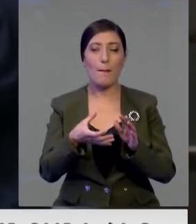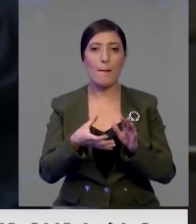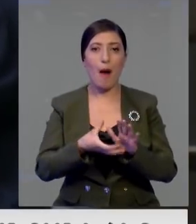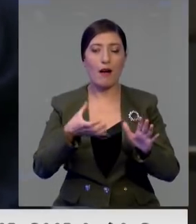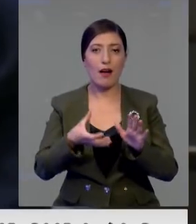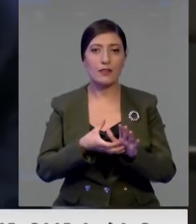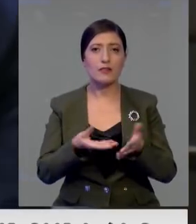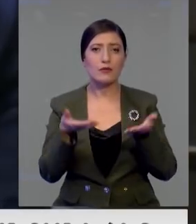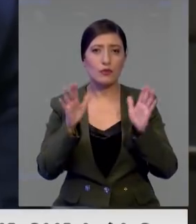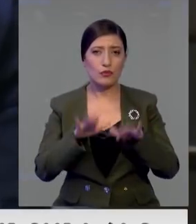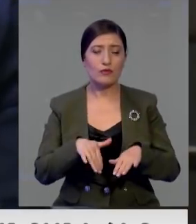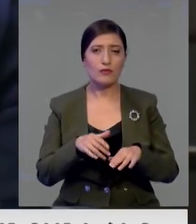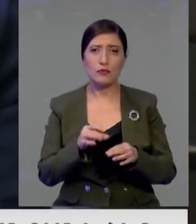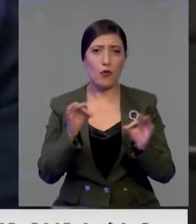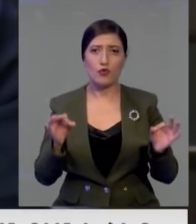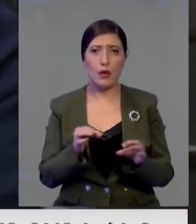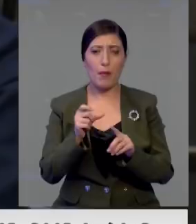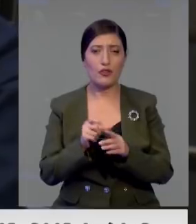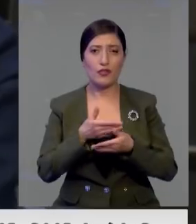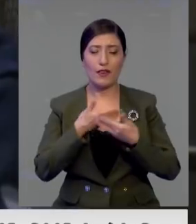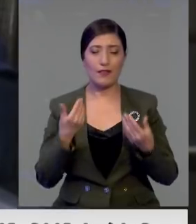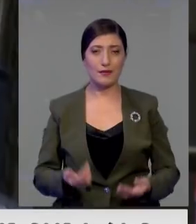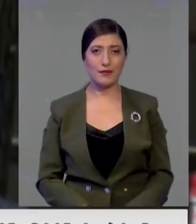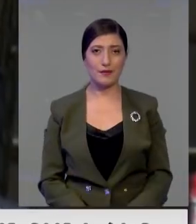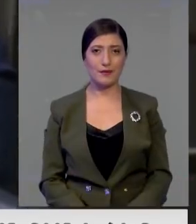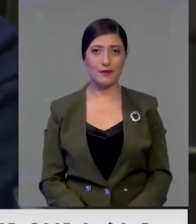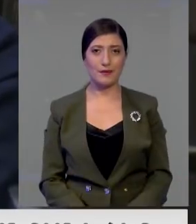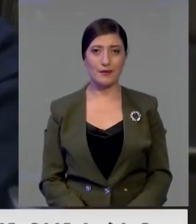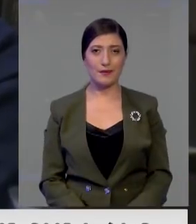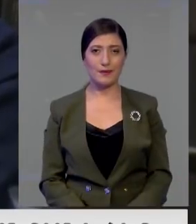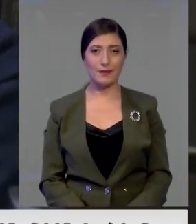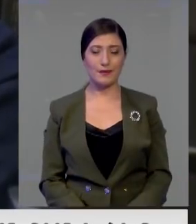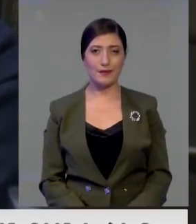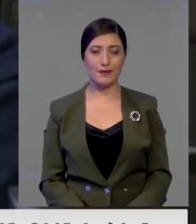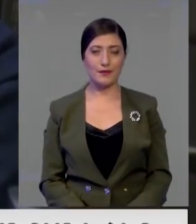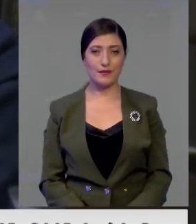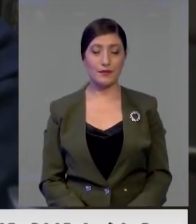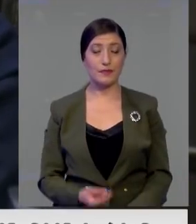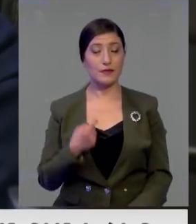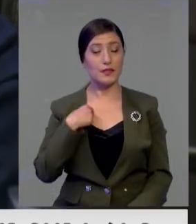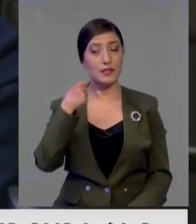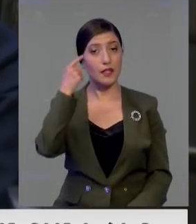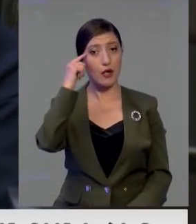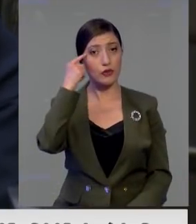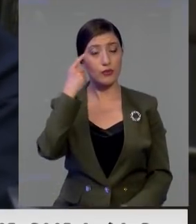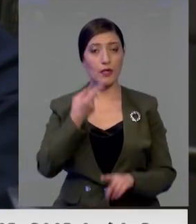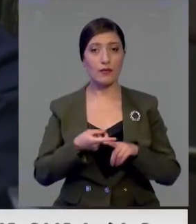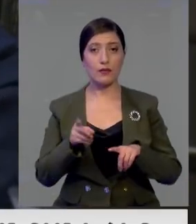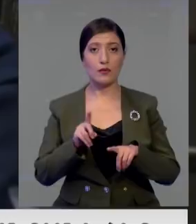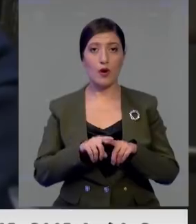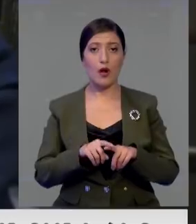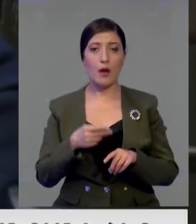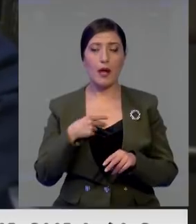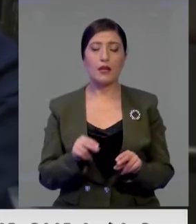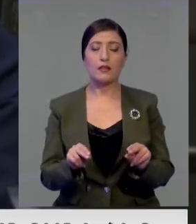էր ընդամենը տվել, ուրիշ ոչ մի բան։ Եվ կարծում եմ, որ մենք շատ կոնկրետ բան